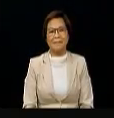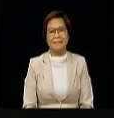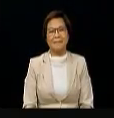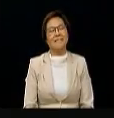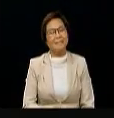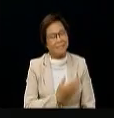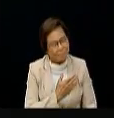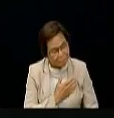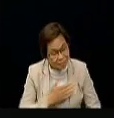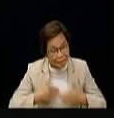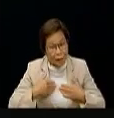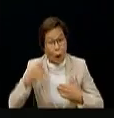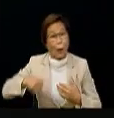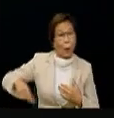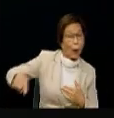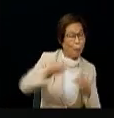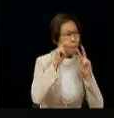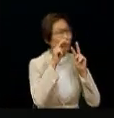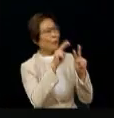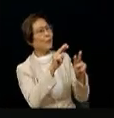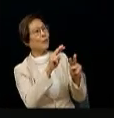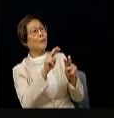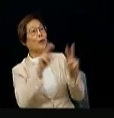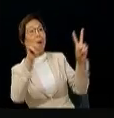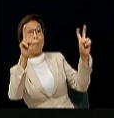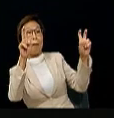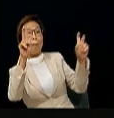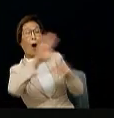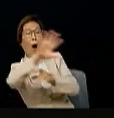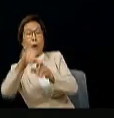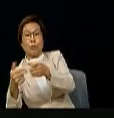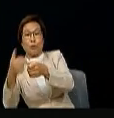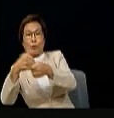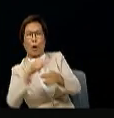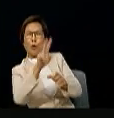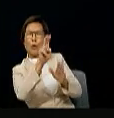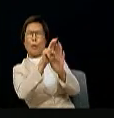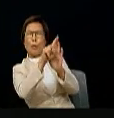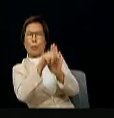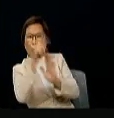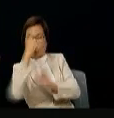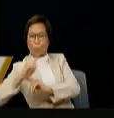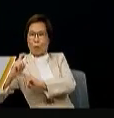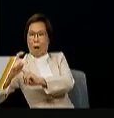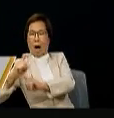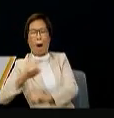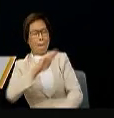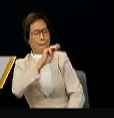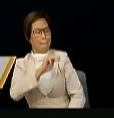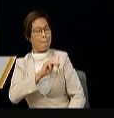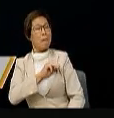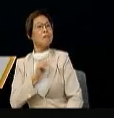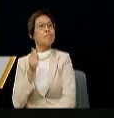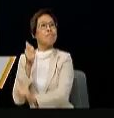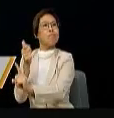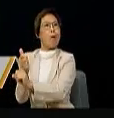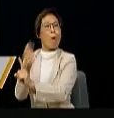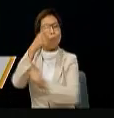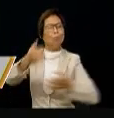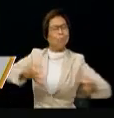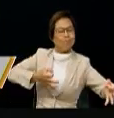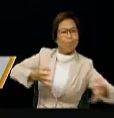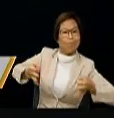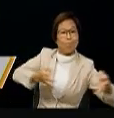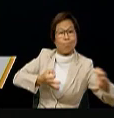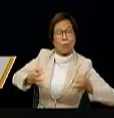salam Justru Anda sedang menonton The segmen inclusive ruang 20 menit kami berikan kepada anggota jemaah menteri untuk memberi